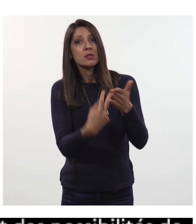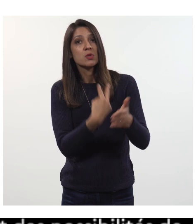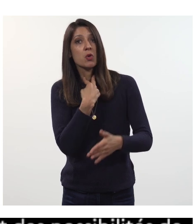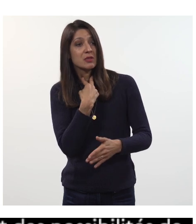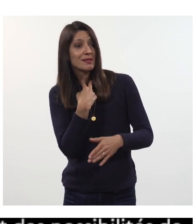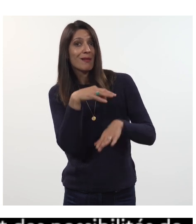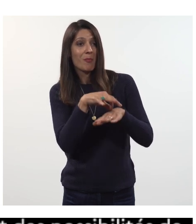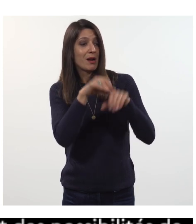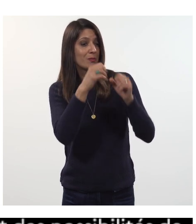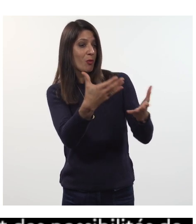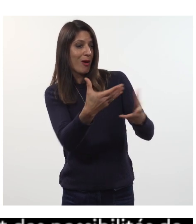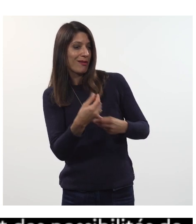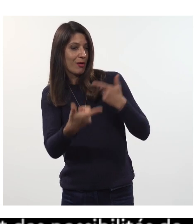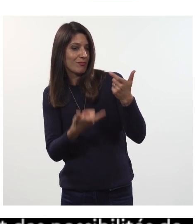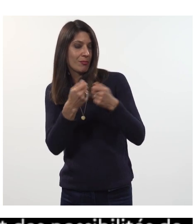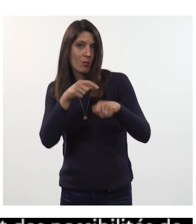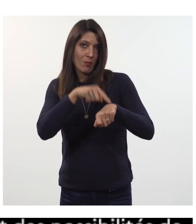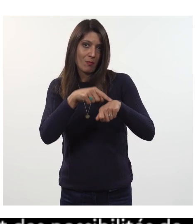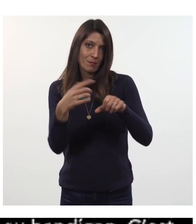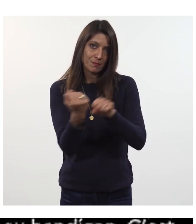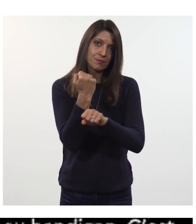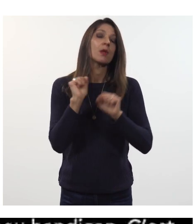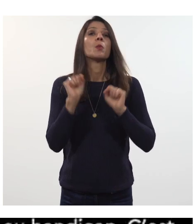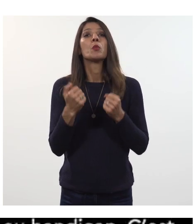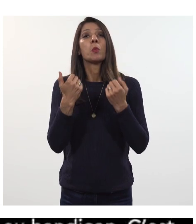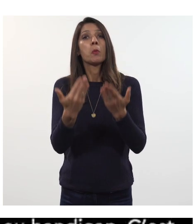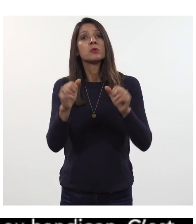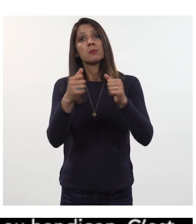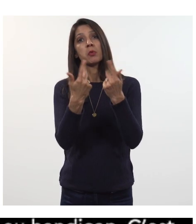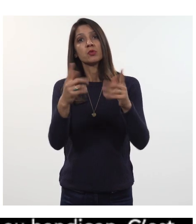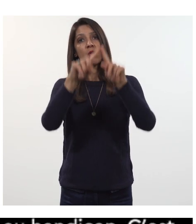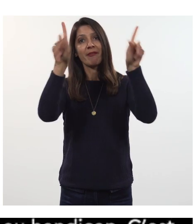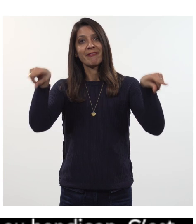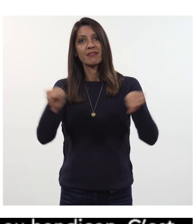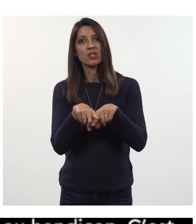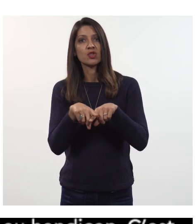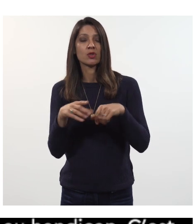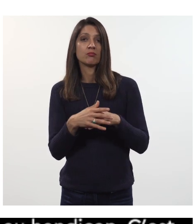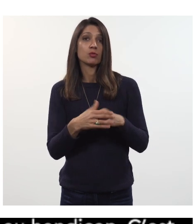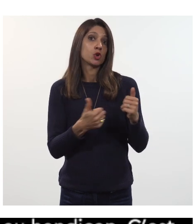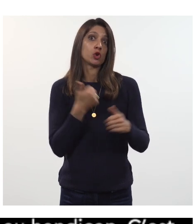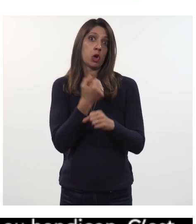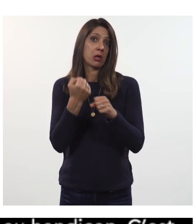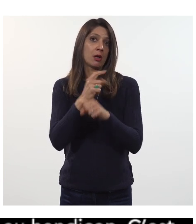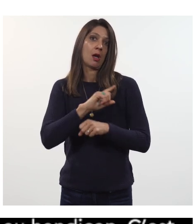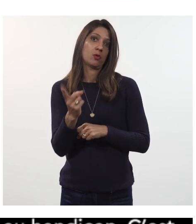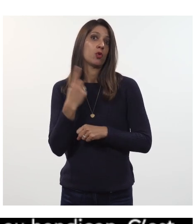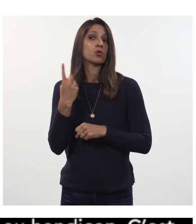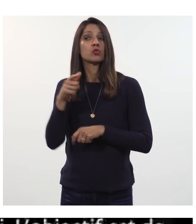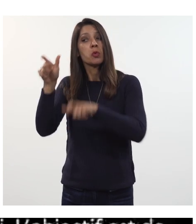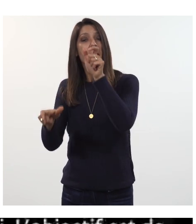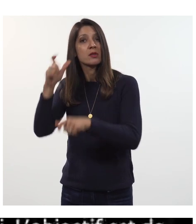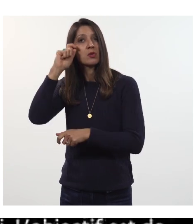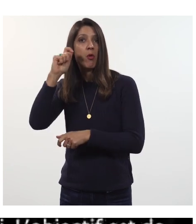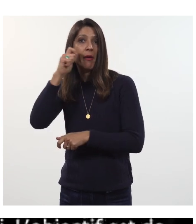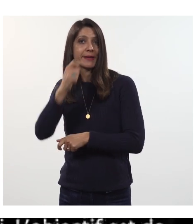temps. Nous proposons plusieurs fiches et nous ne faisons rien tout seul puisqu'elles sont toujours rédigées par des experts